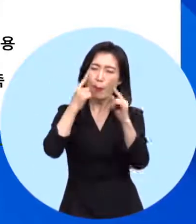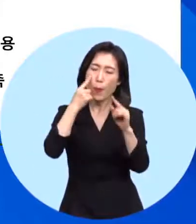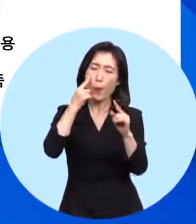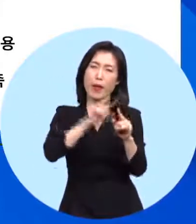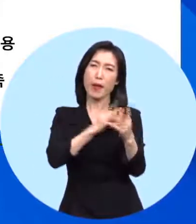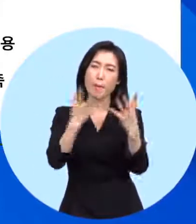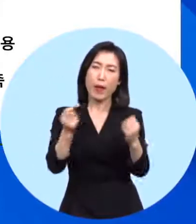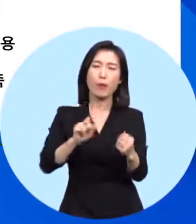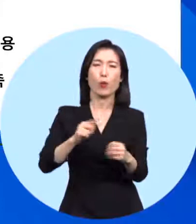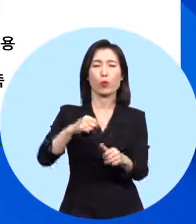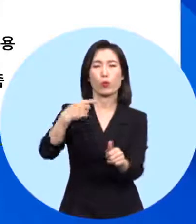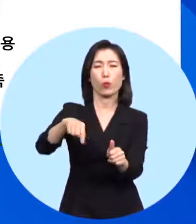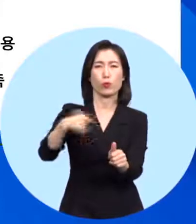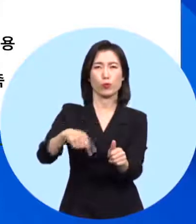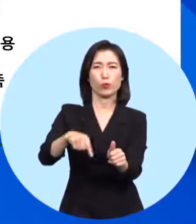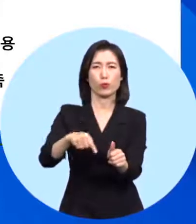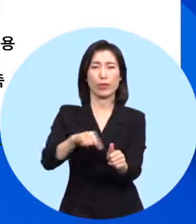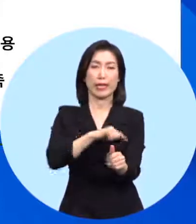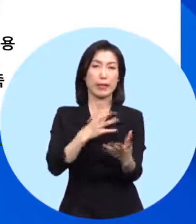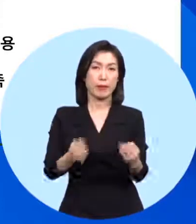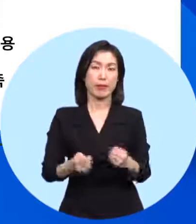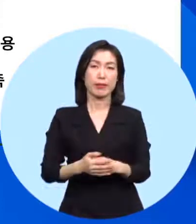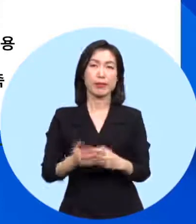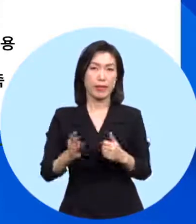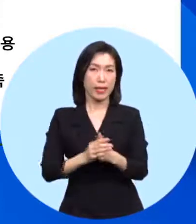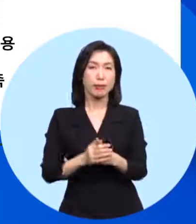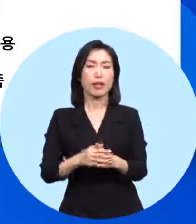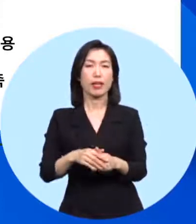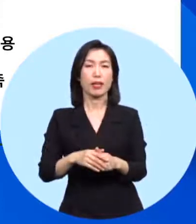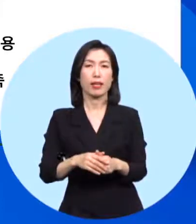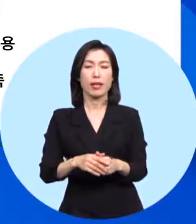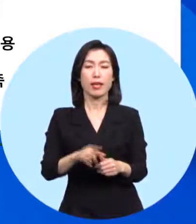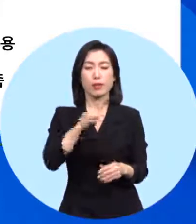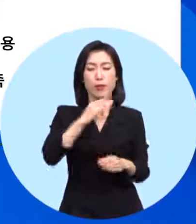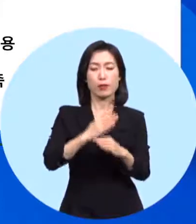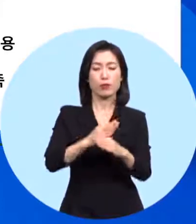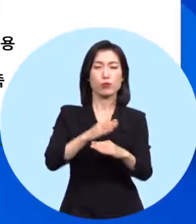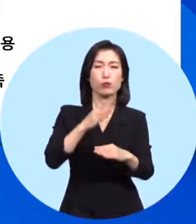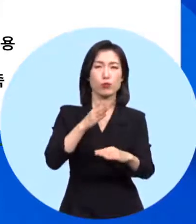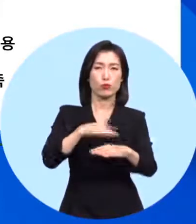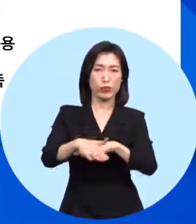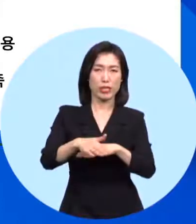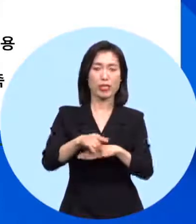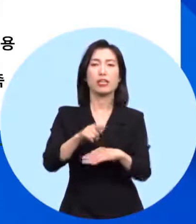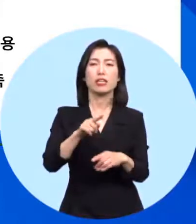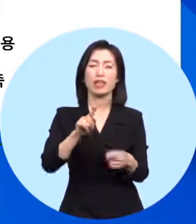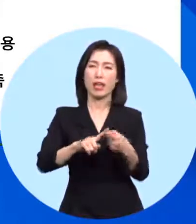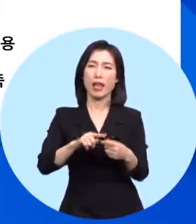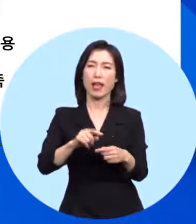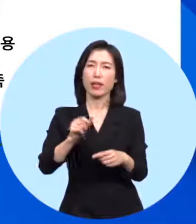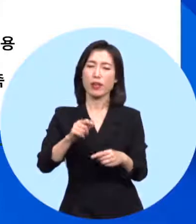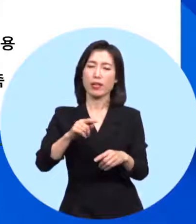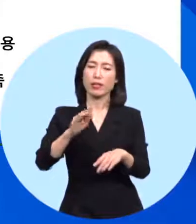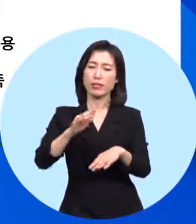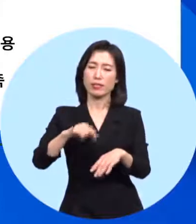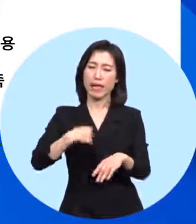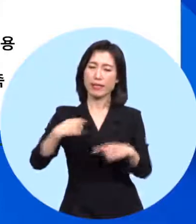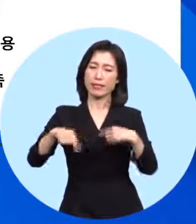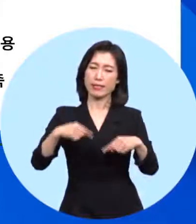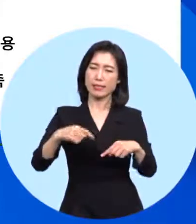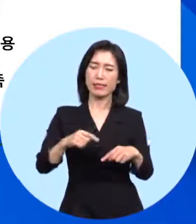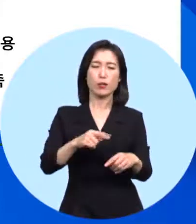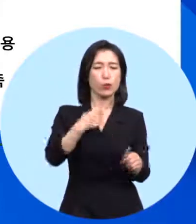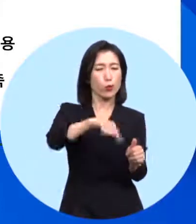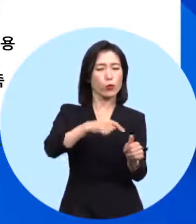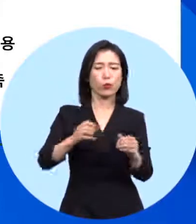교육 분야가 아닌가 생각이 되고 그런 의미에서 우리 민주주의 강화나 교육자치 강화는 자치분권과는 뗄 수가 굉장히